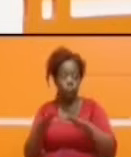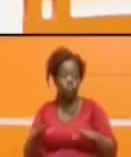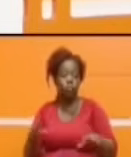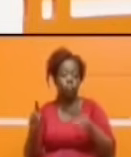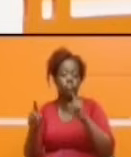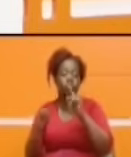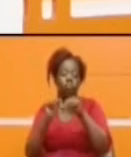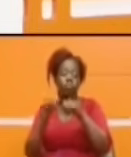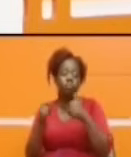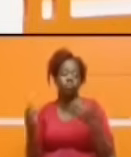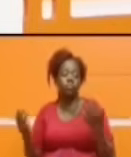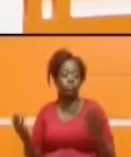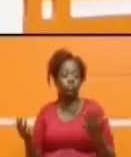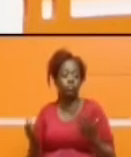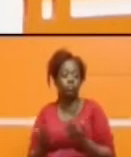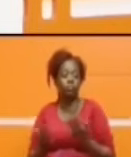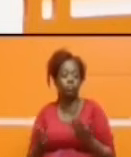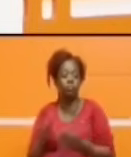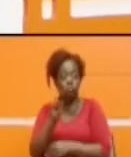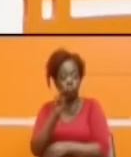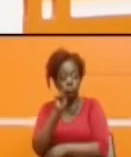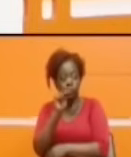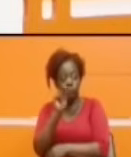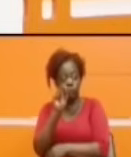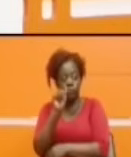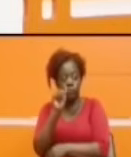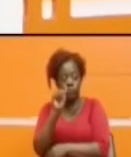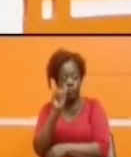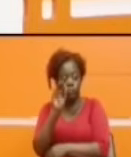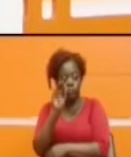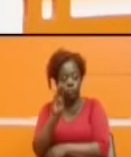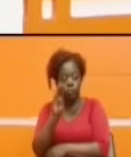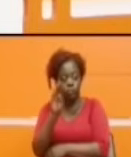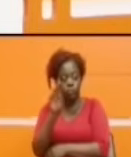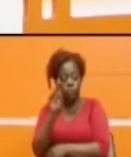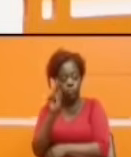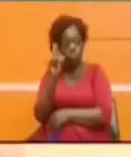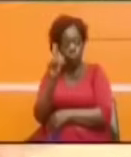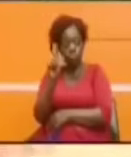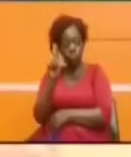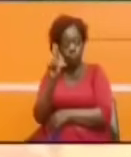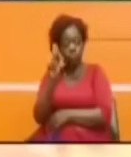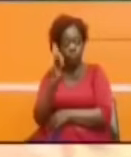eryogebwako lisangibwa Nabukalu ne Nakabugo mu Wakiso.